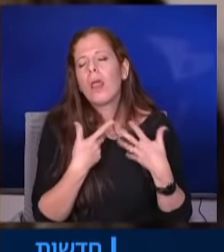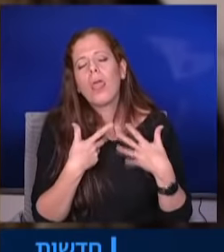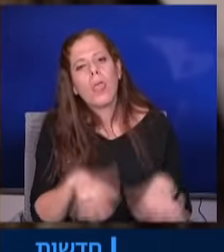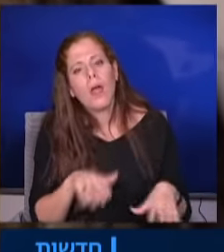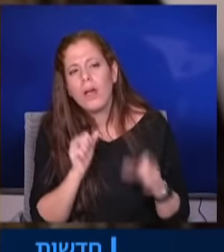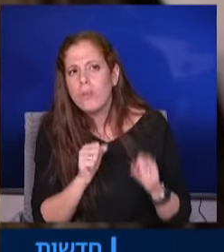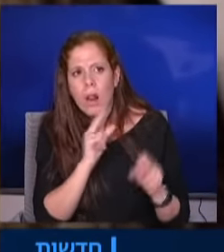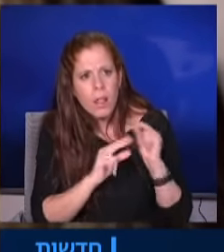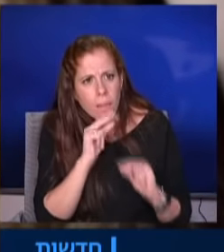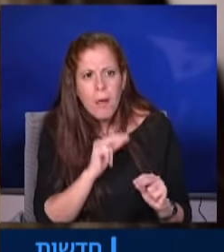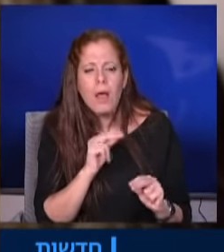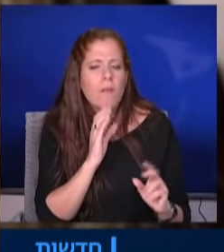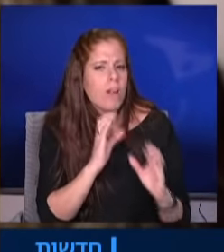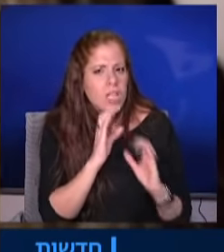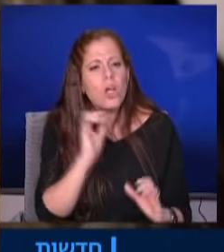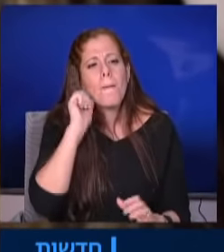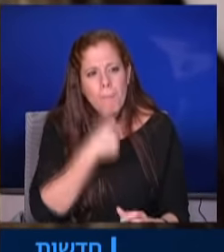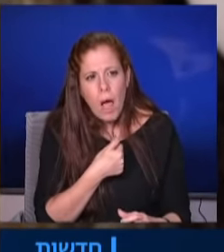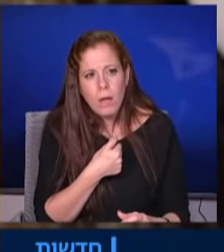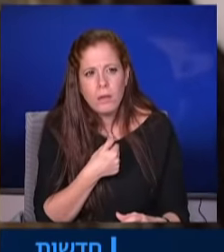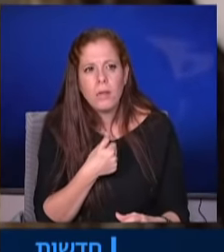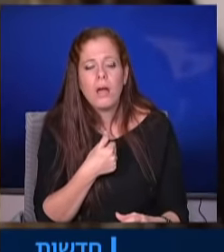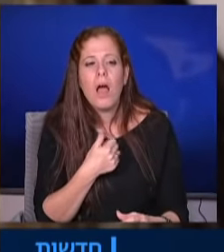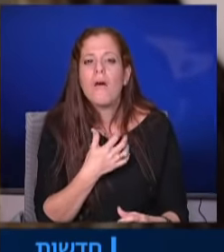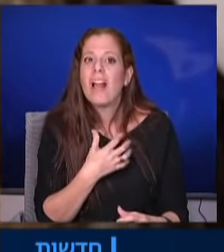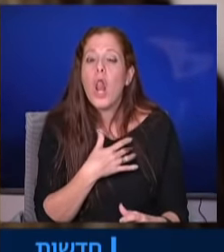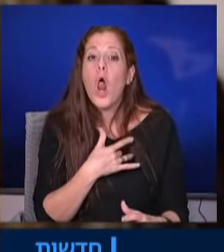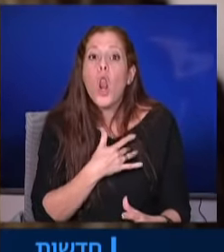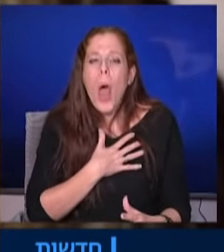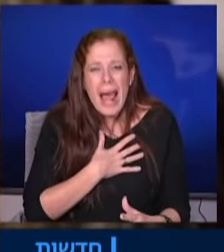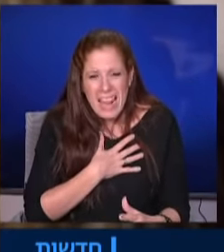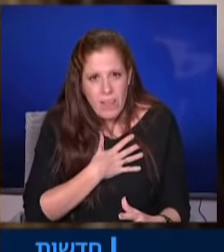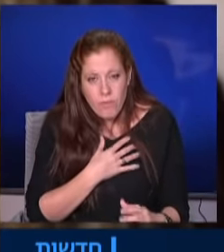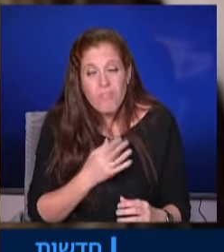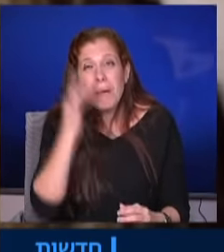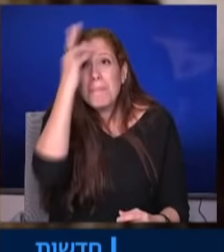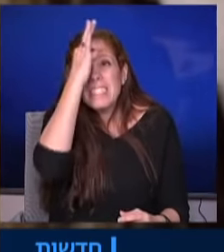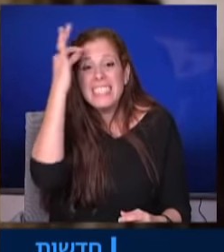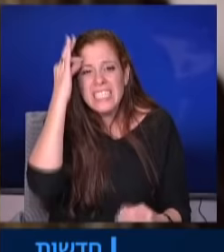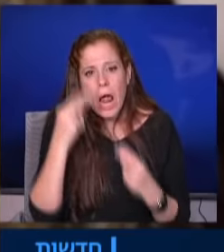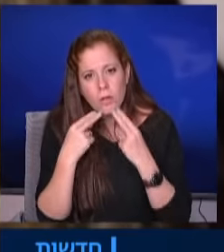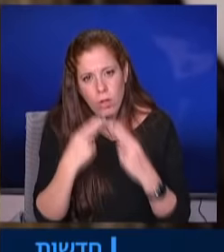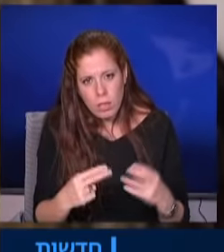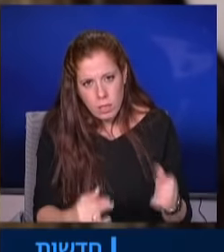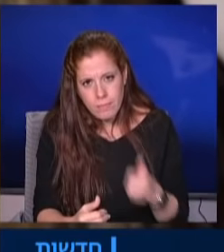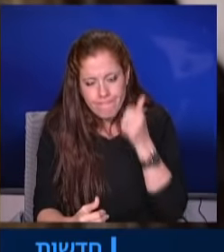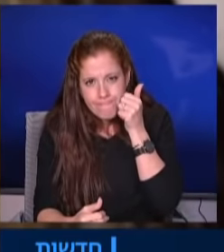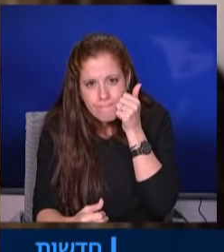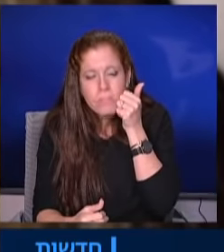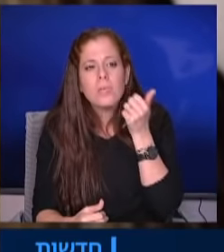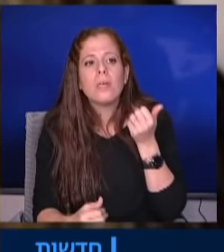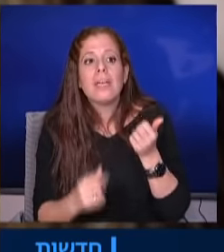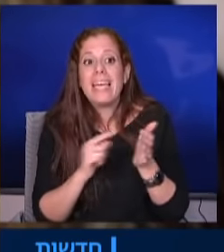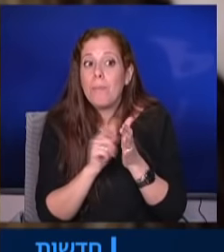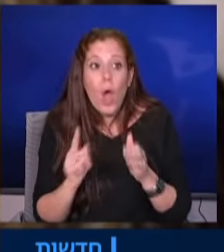וקשה לי לדבר ולתקשר, אבל לא היה לי לב, ומזל שכך. עניתי לו. כי אם לא